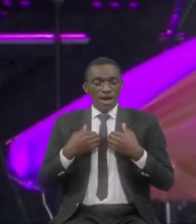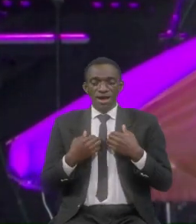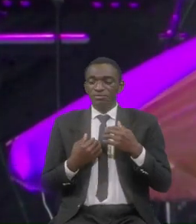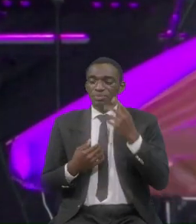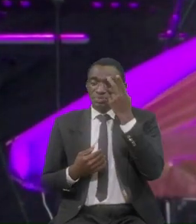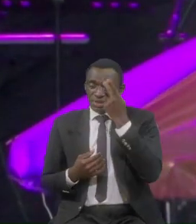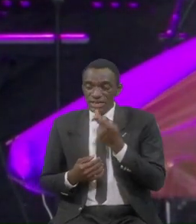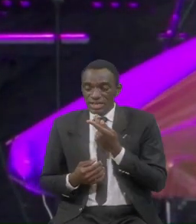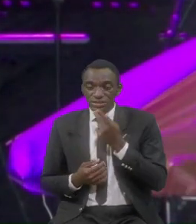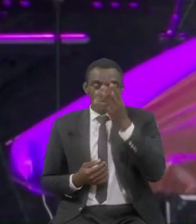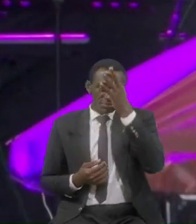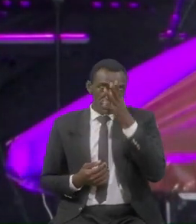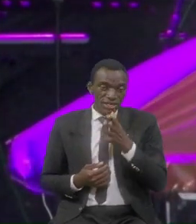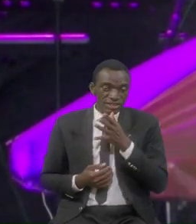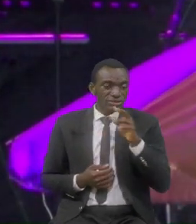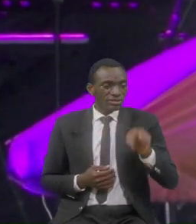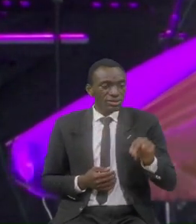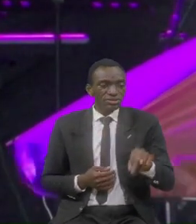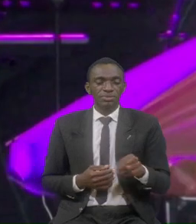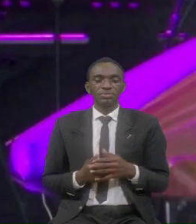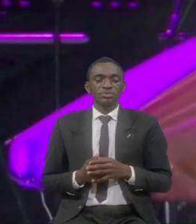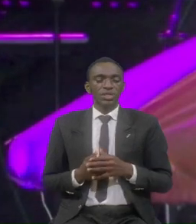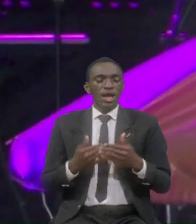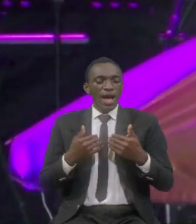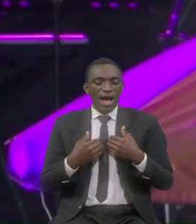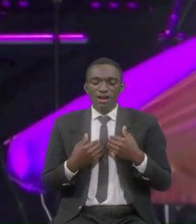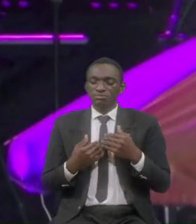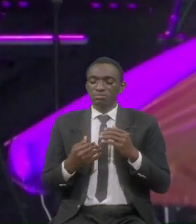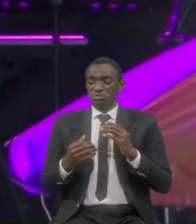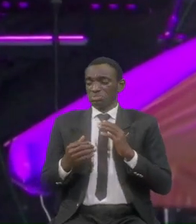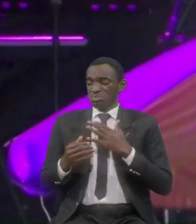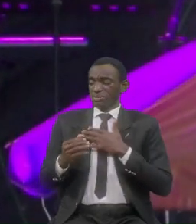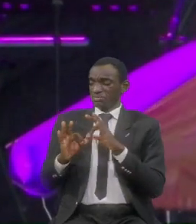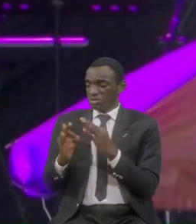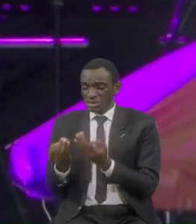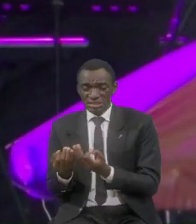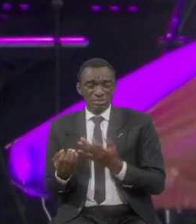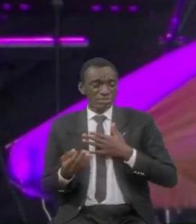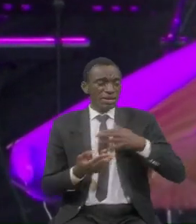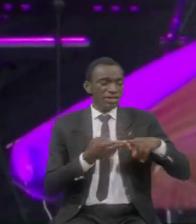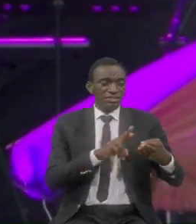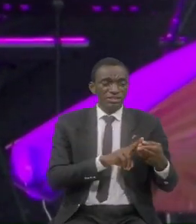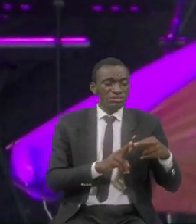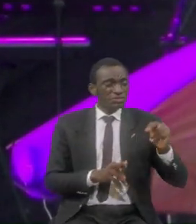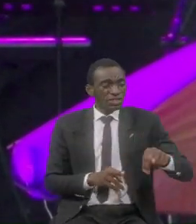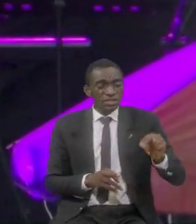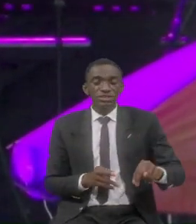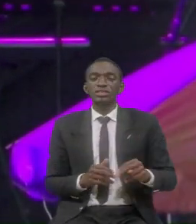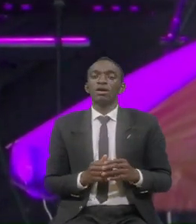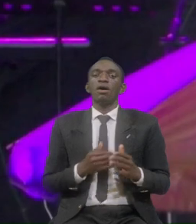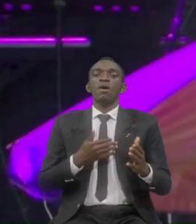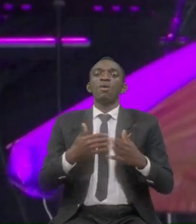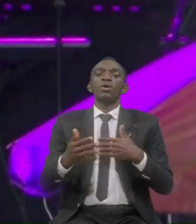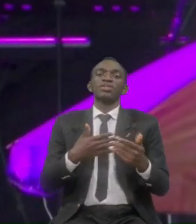nimo the needs of the people we care for. Ang mga tawo nga muhatiman sa imo. Whatsoever. Maskin unsay pangayo. Your